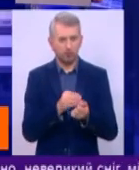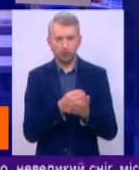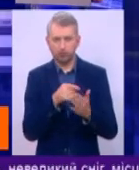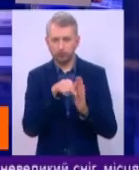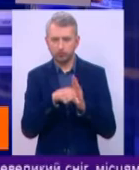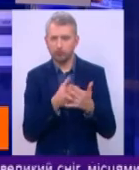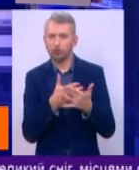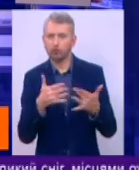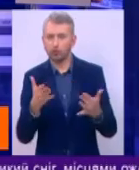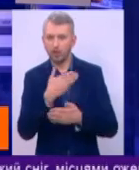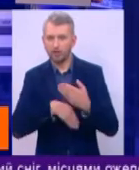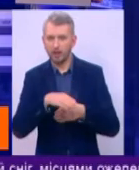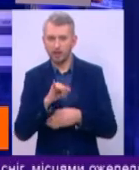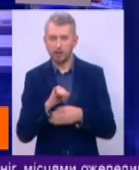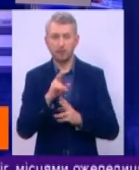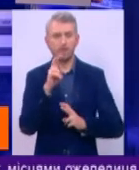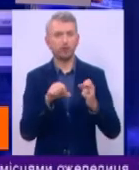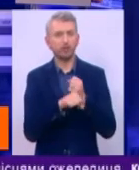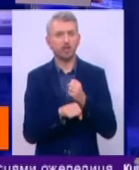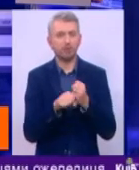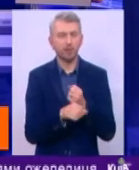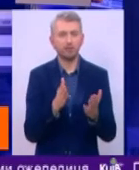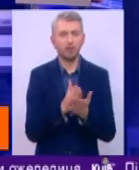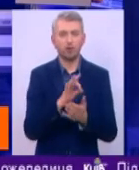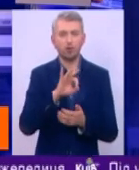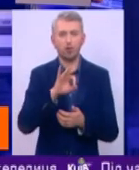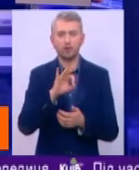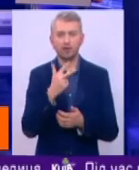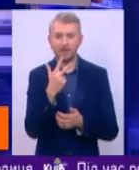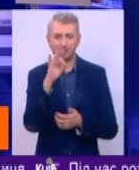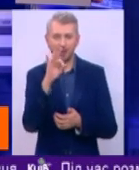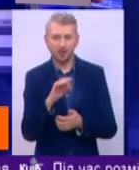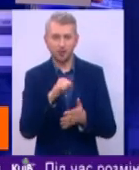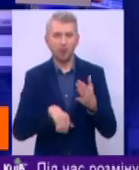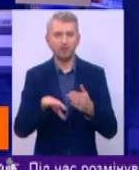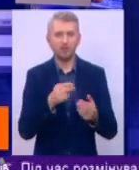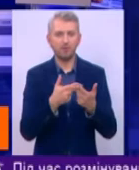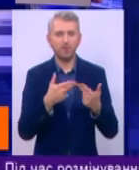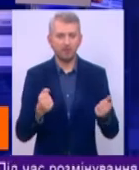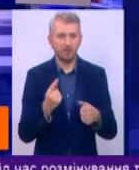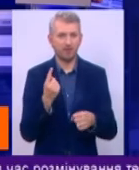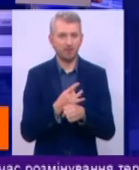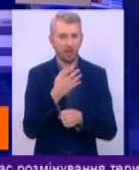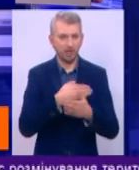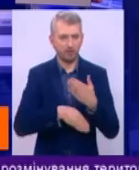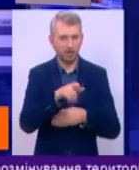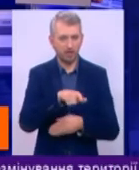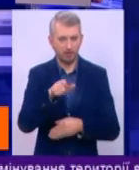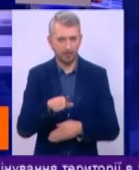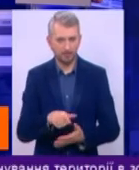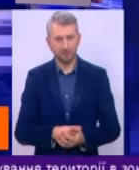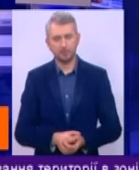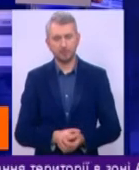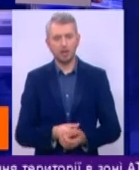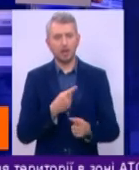то производственный травматизм в данном случае составил 0,3% от всех признанных впервые инвалидами.